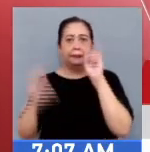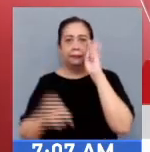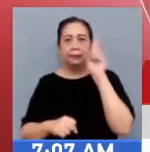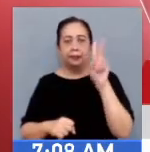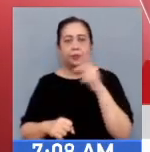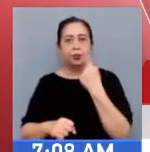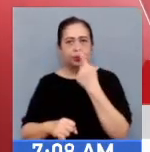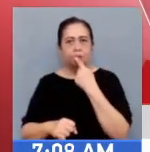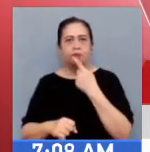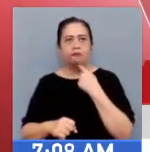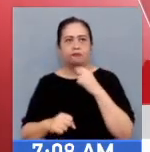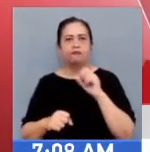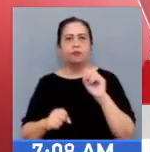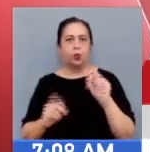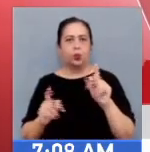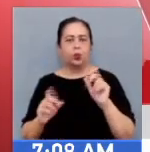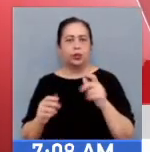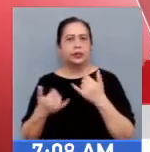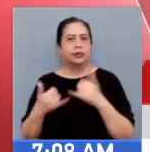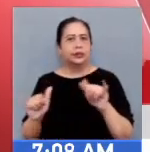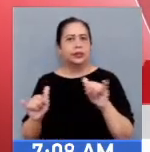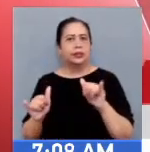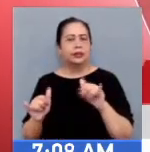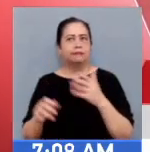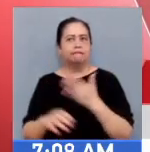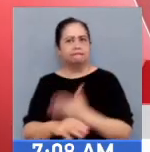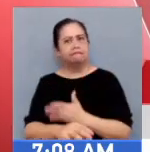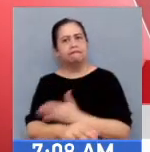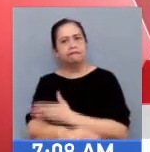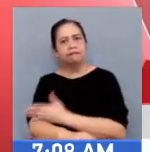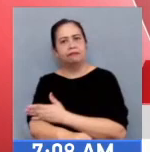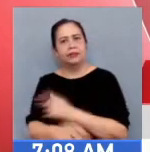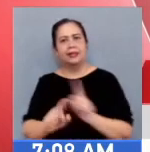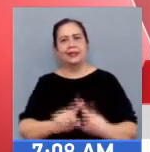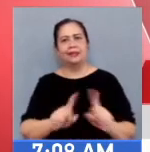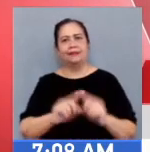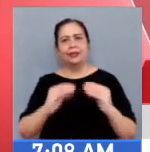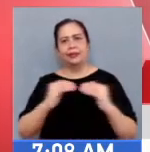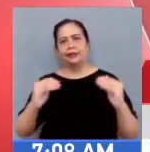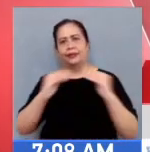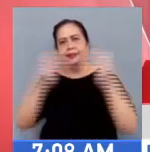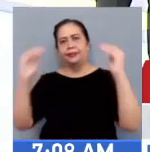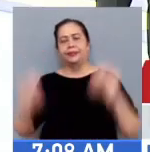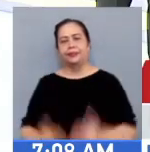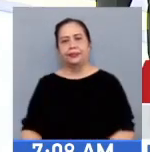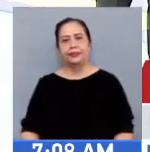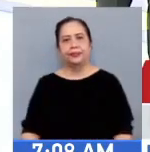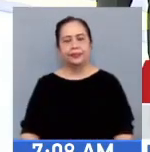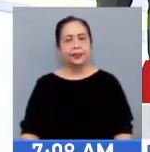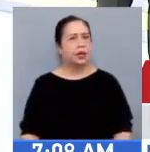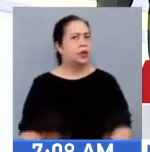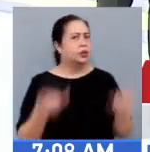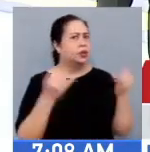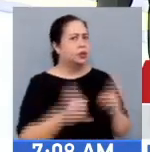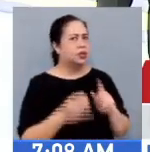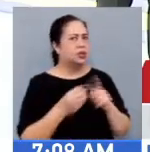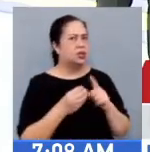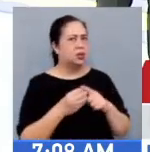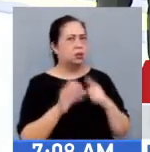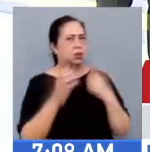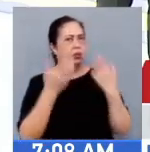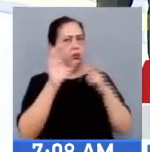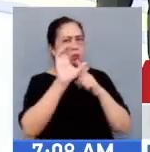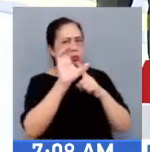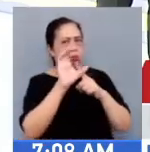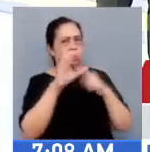that it will still be enhanced, no? Mm-hmm. On all levels. Mm-hmm. Okay, sa issue naman po ng insurgency, naku, mainit po sa tenga